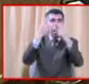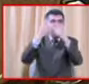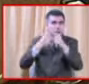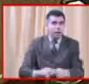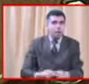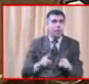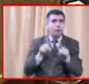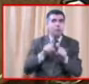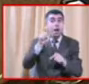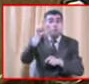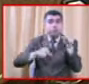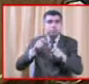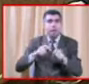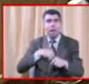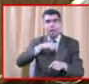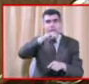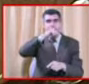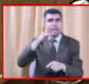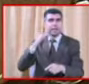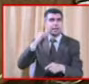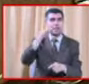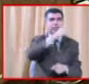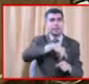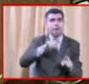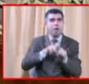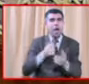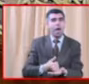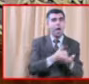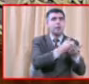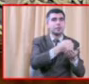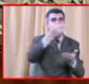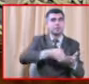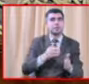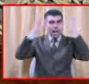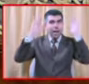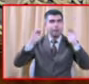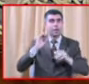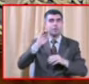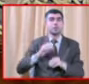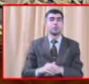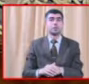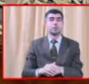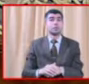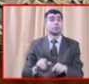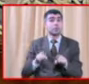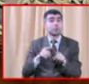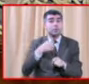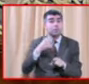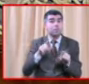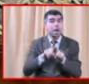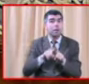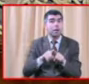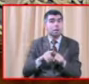سكان تنغير اللي عندنا عزاز اللي استفدوا من خدمات الوكاله الوطنيه للشباب. شكرا السيد الوزير. استثمار التراث